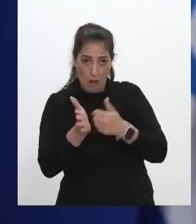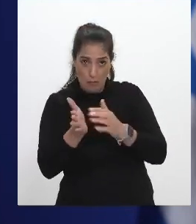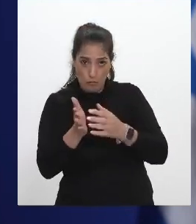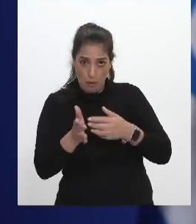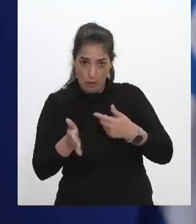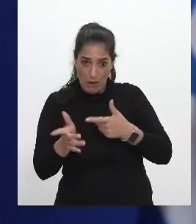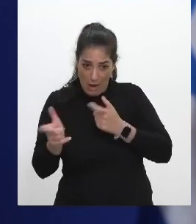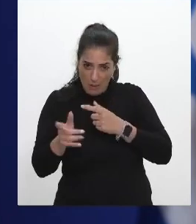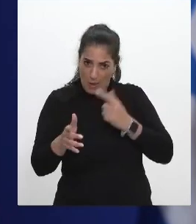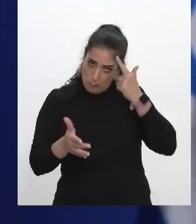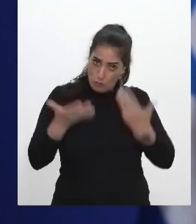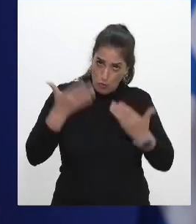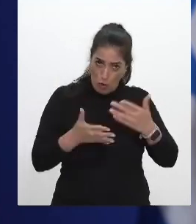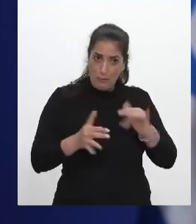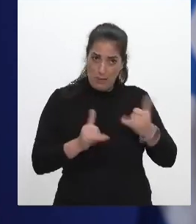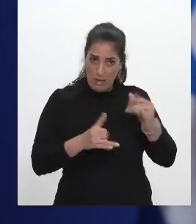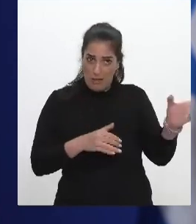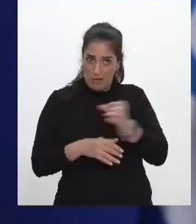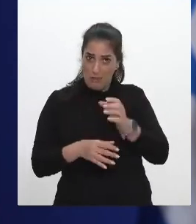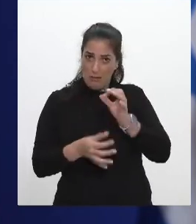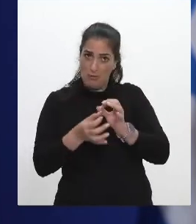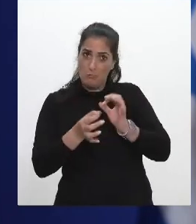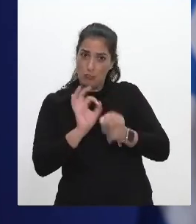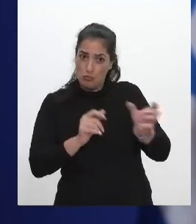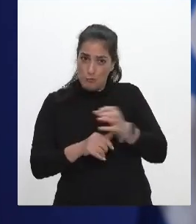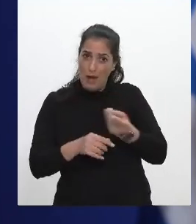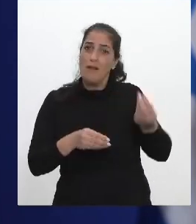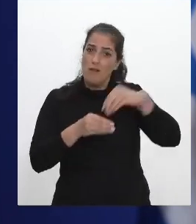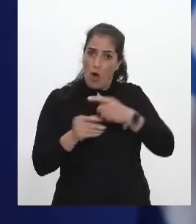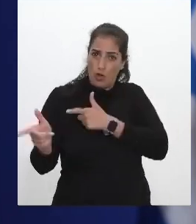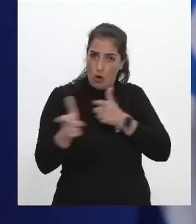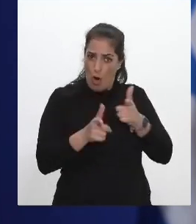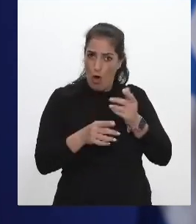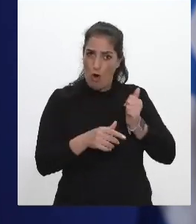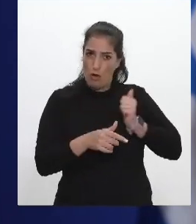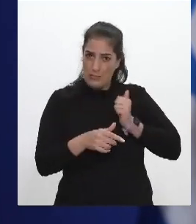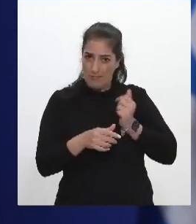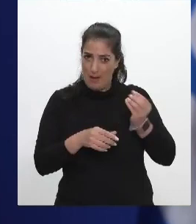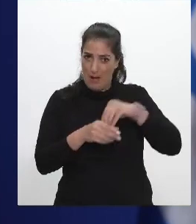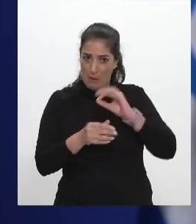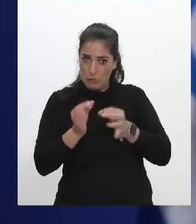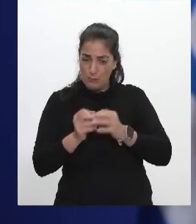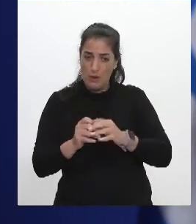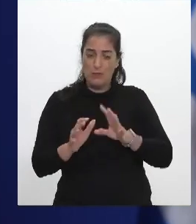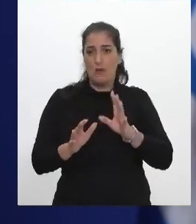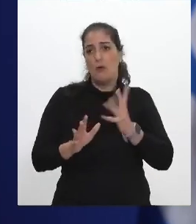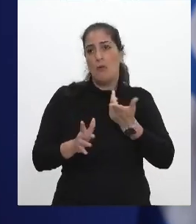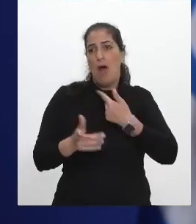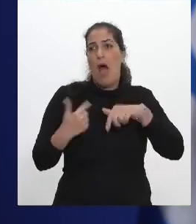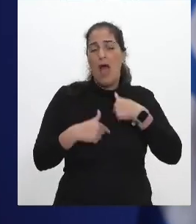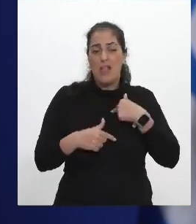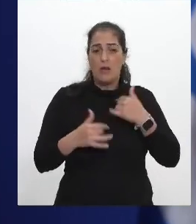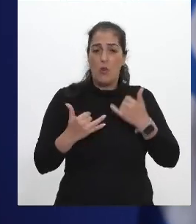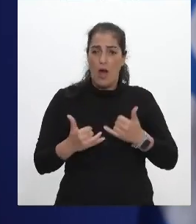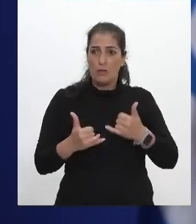להעמיד לדין אותו ואת הלוחמים האחרים שהיו מעורבים בתקרית הזו אנחנו נמצאים פה בחדר עם